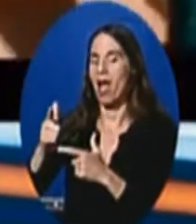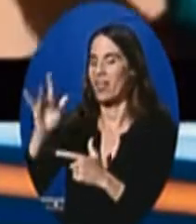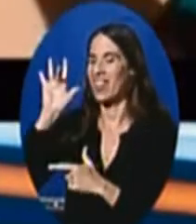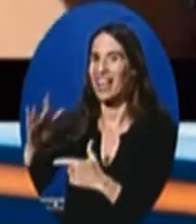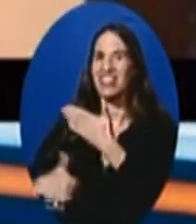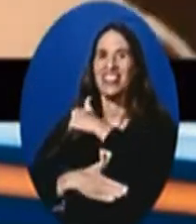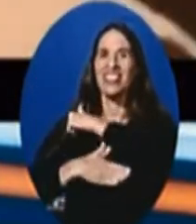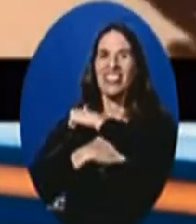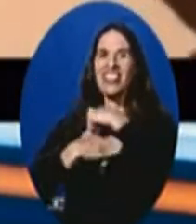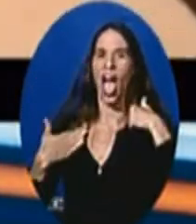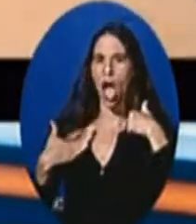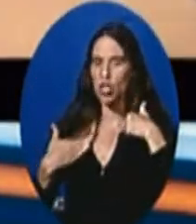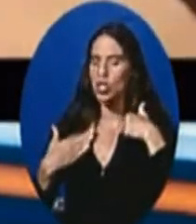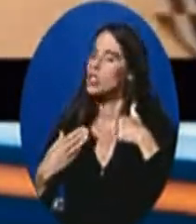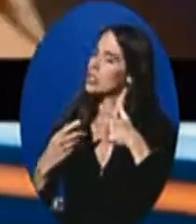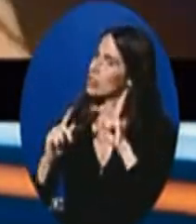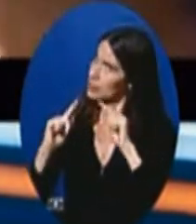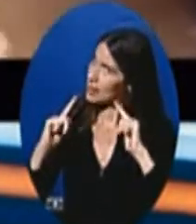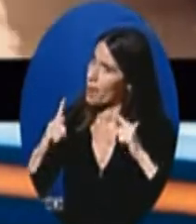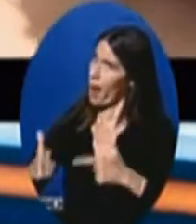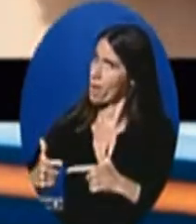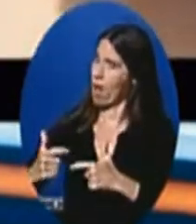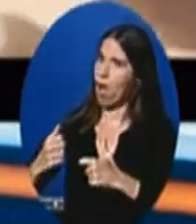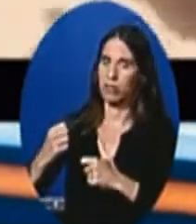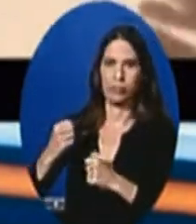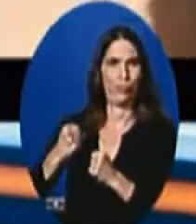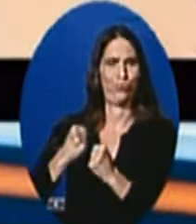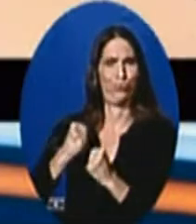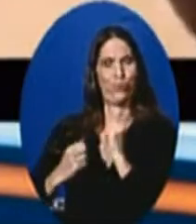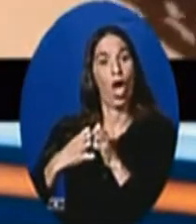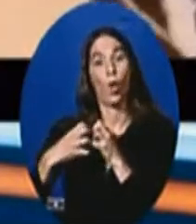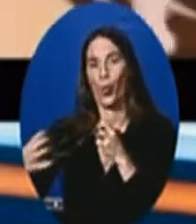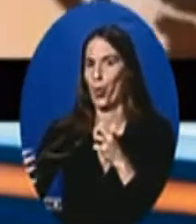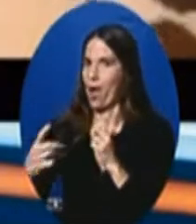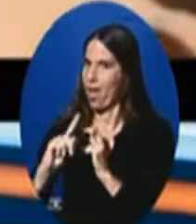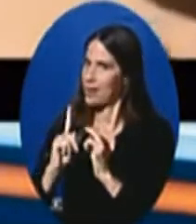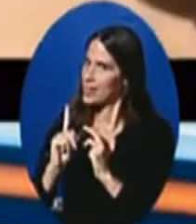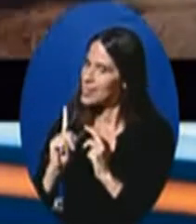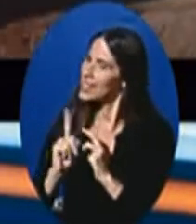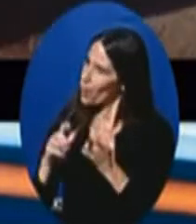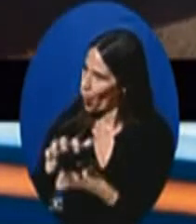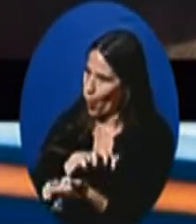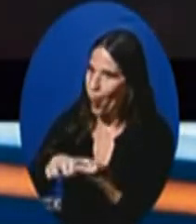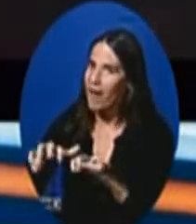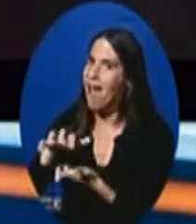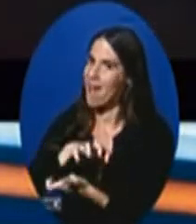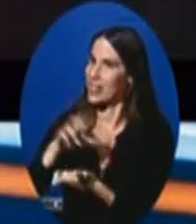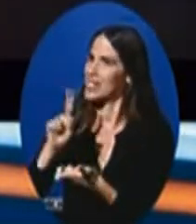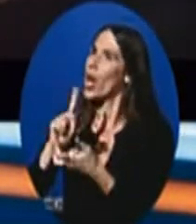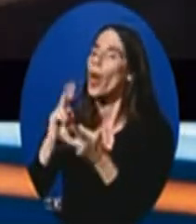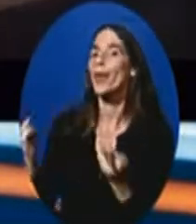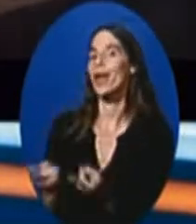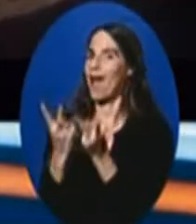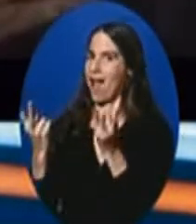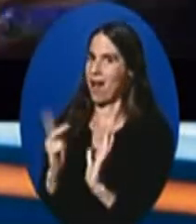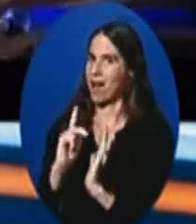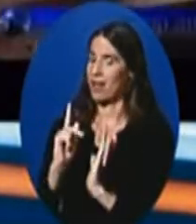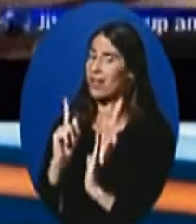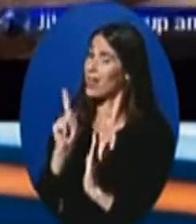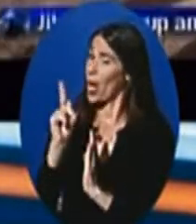תהיה ארוכה, היא תיקח זמן, זה לא פשוט, זה מערכה מורכבת, לא סתם נשיא